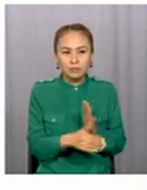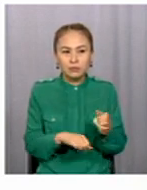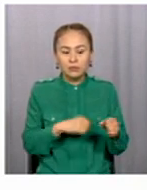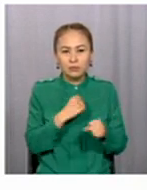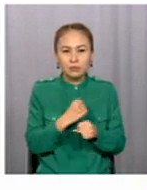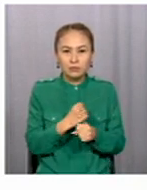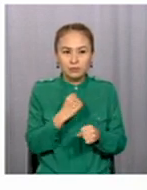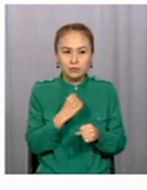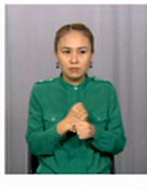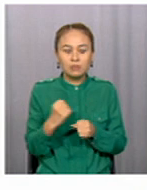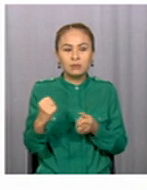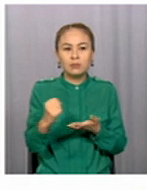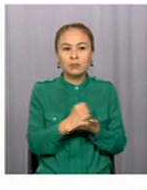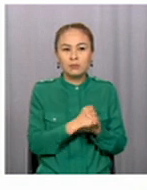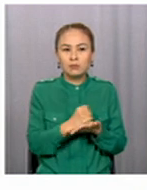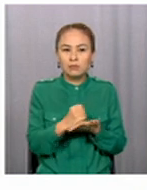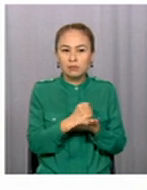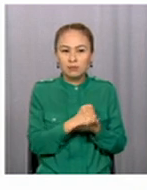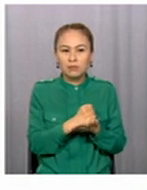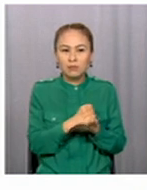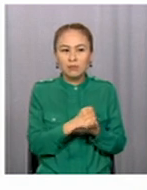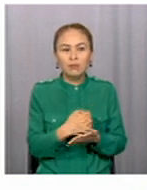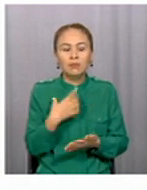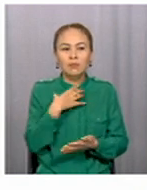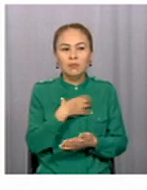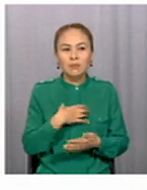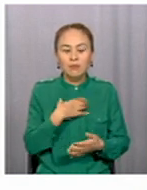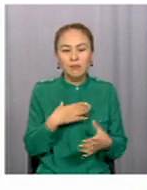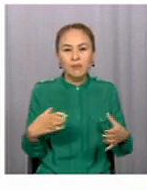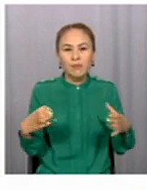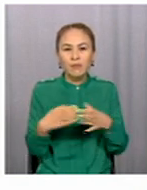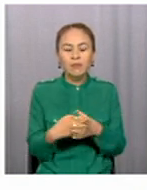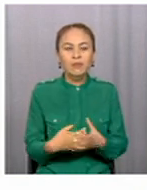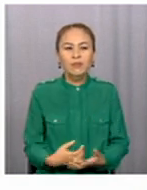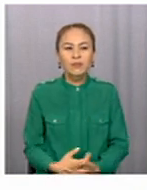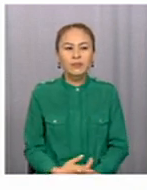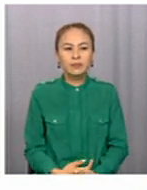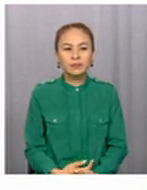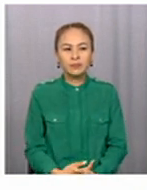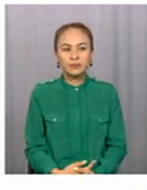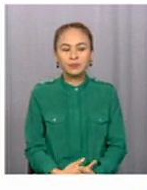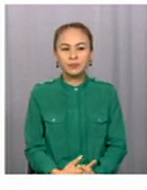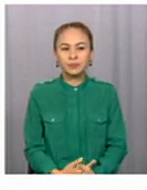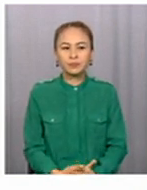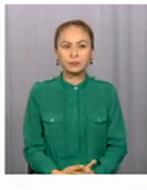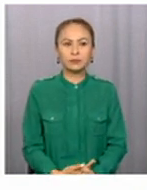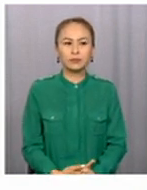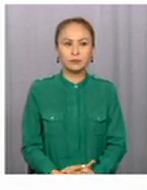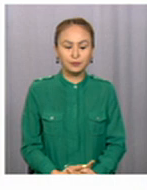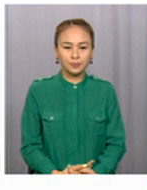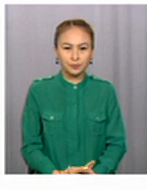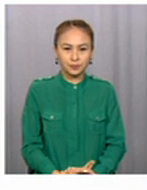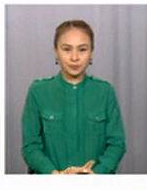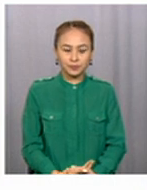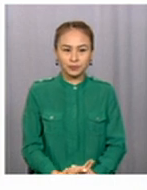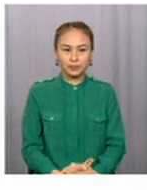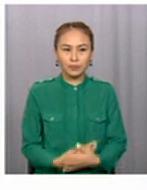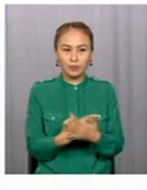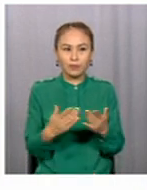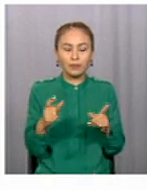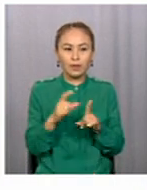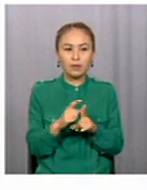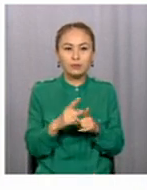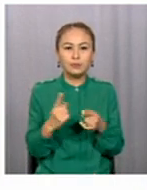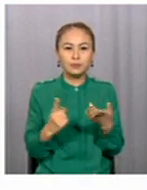жұмсалатын құралдың, қордың, негіздің жиынтығы екен. Осы сөздерді